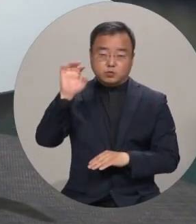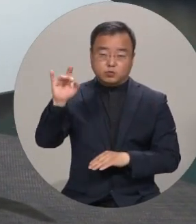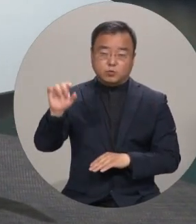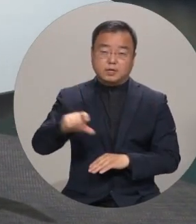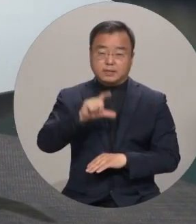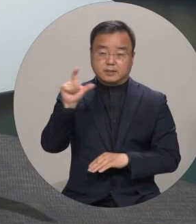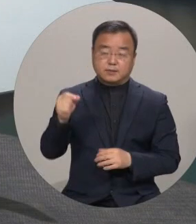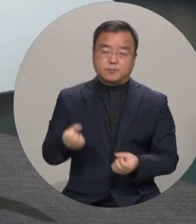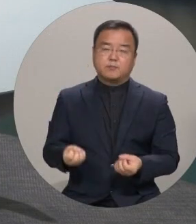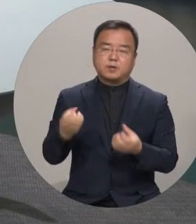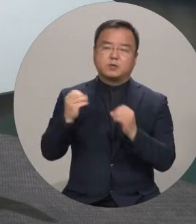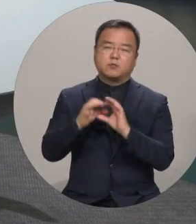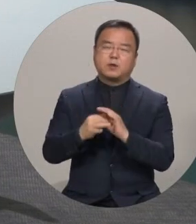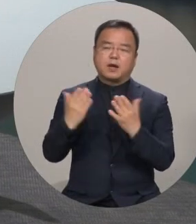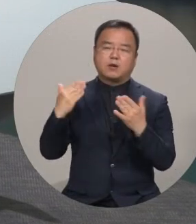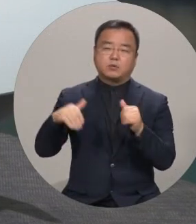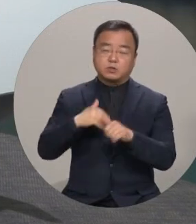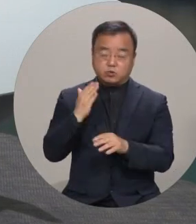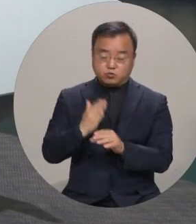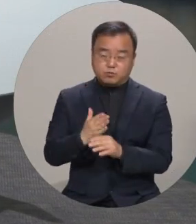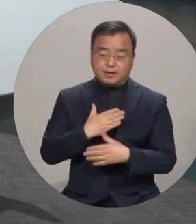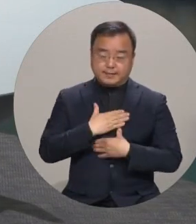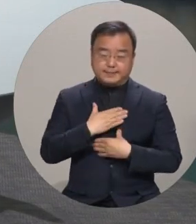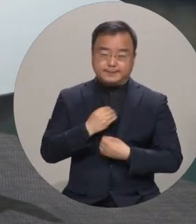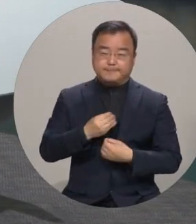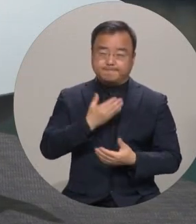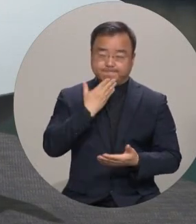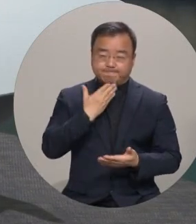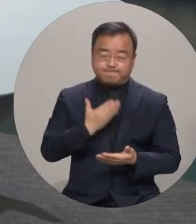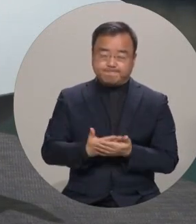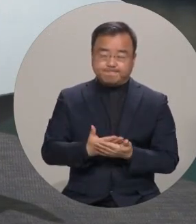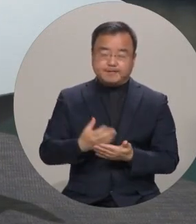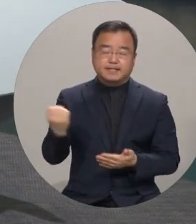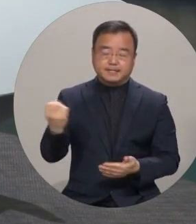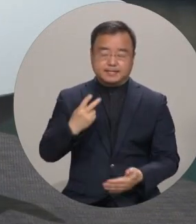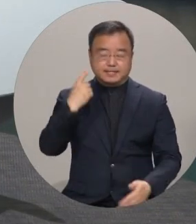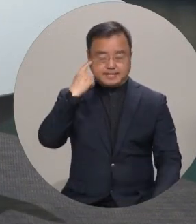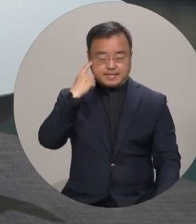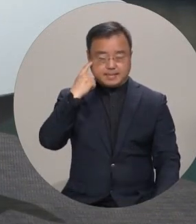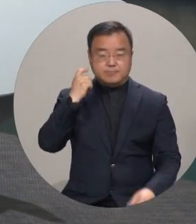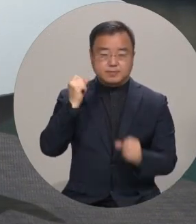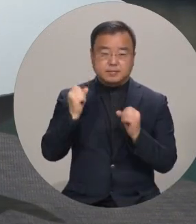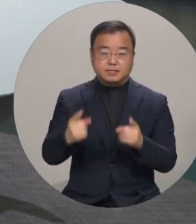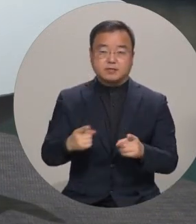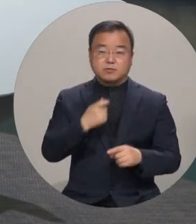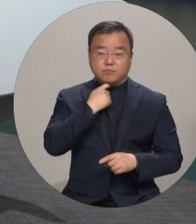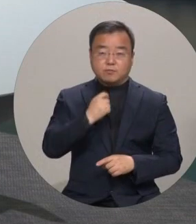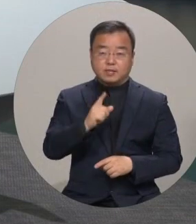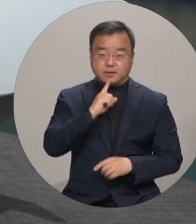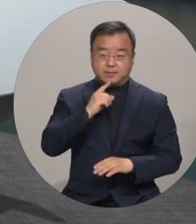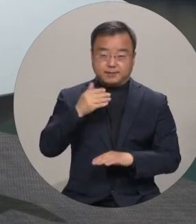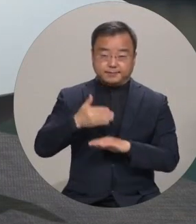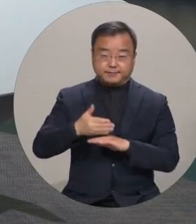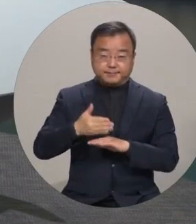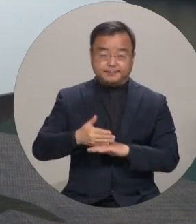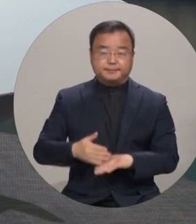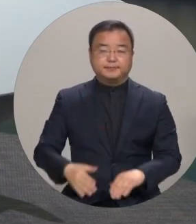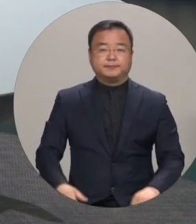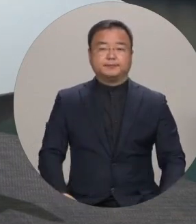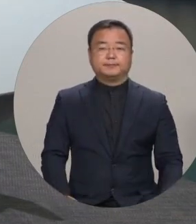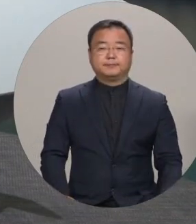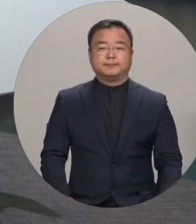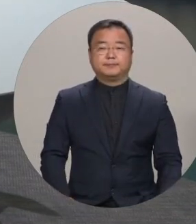행사를 계기로 학교 현장에서도 안전의 중요성을 되짚는 기회가 되기를 바랍니다. 진태 기자 잘 들었습니다.